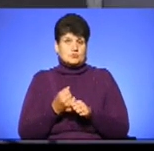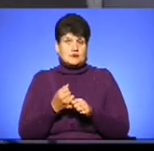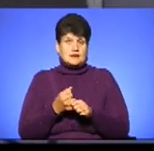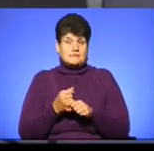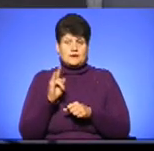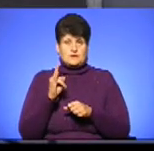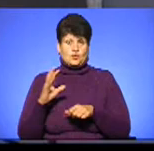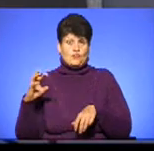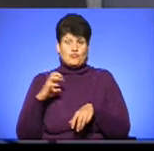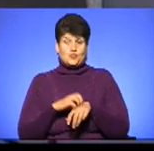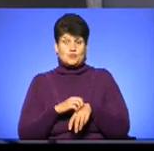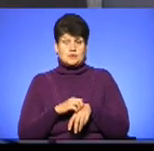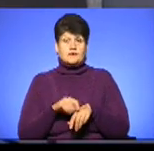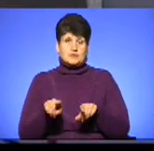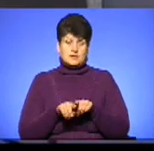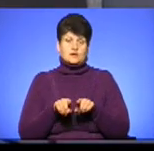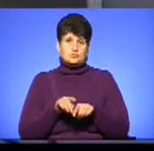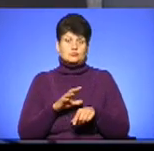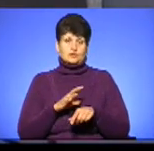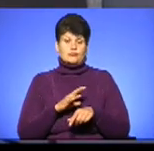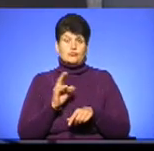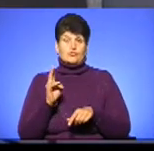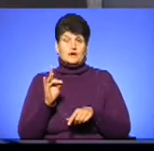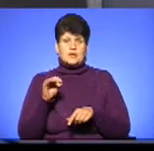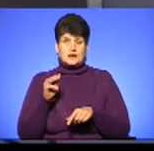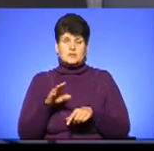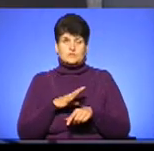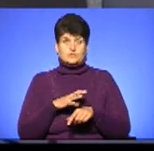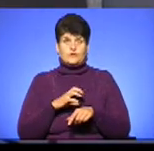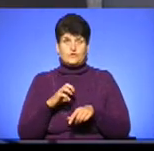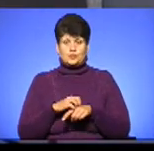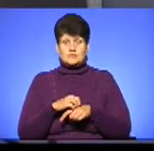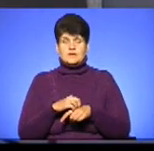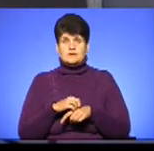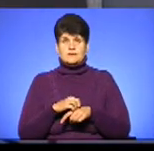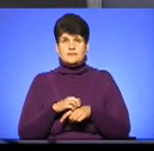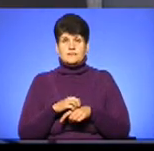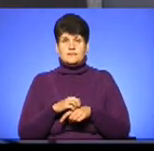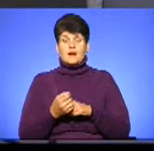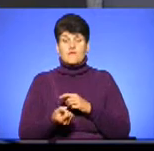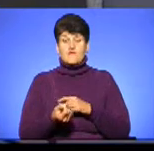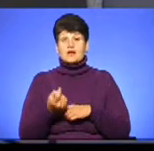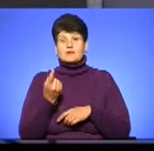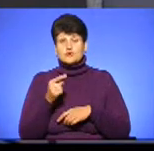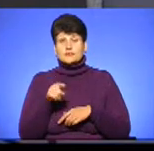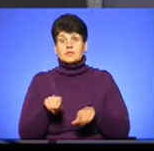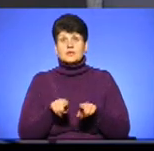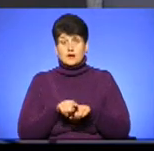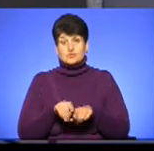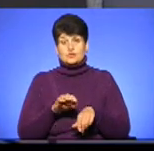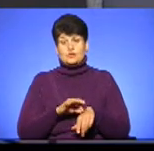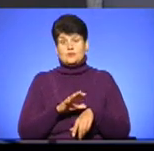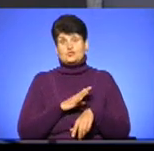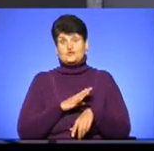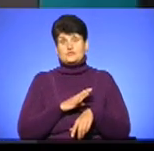дитина покус. А він тому так само, кріт може також кусати. В тому, як, значить, виявилося, що він також був